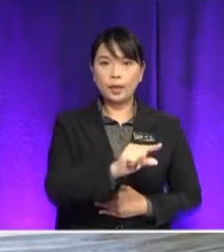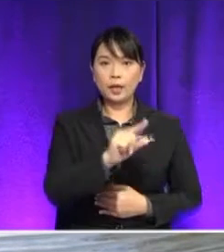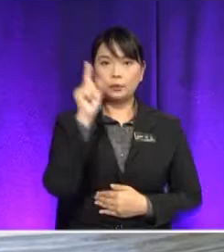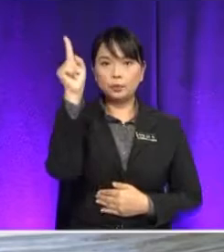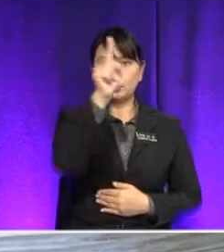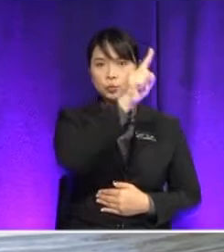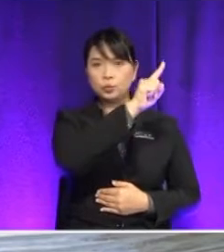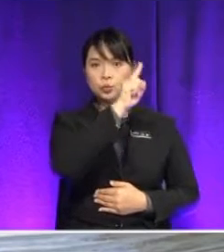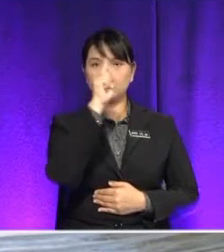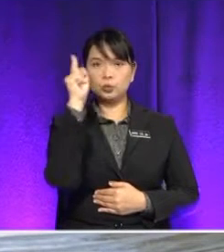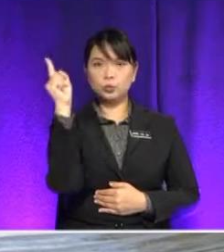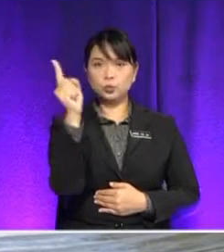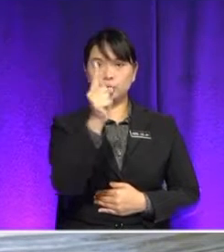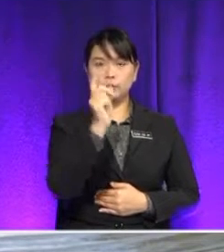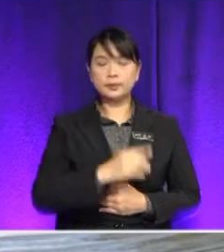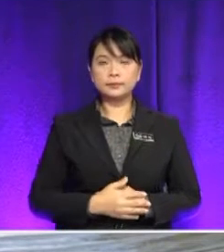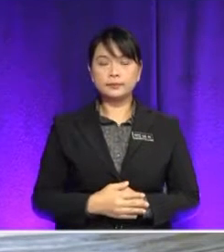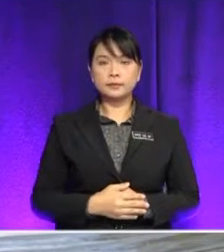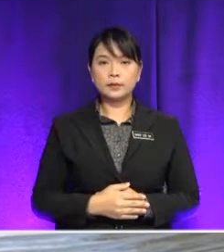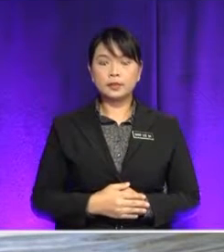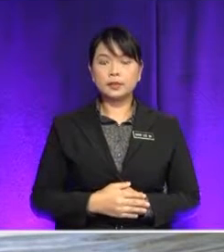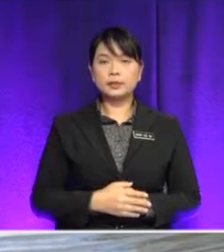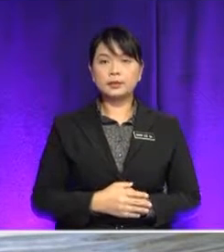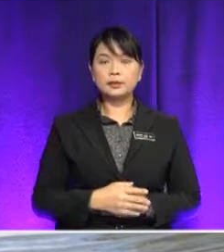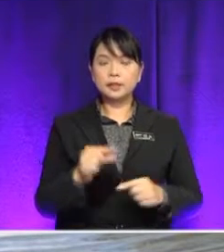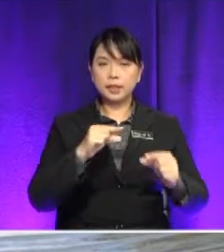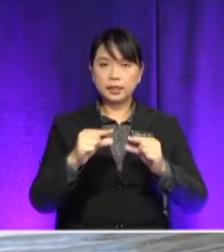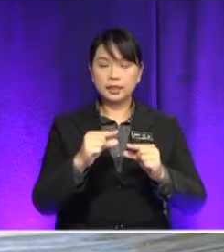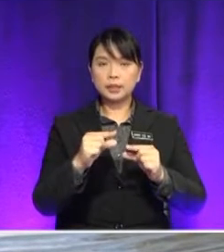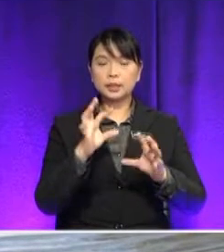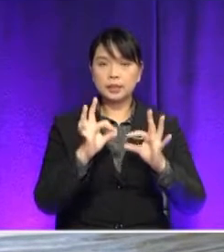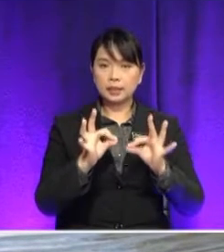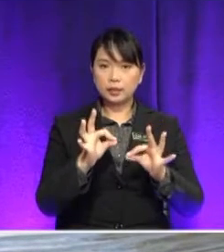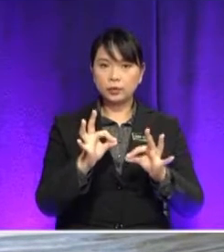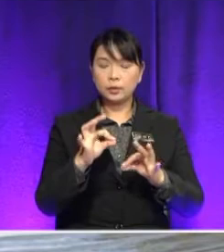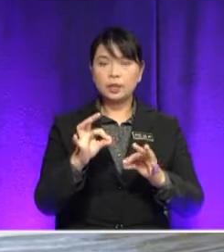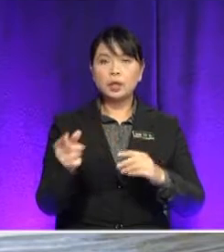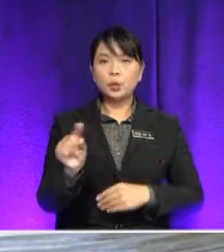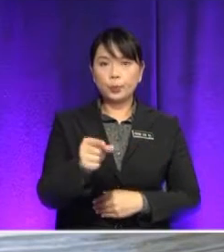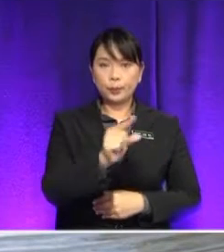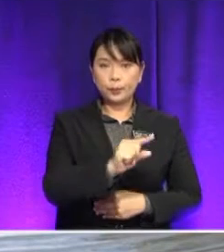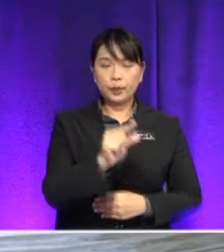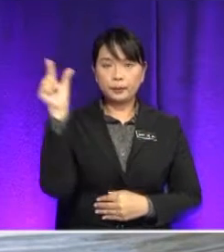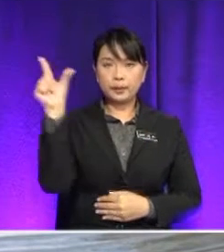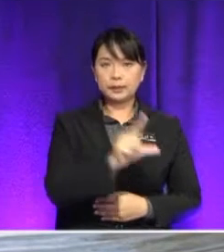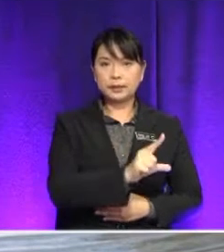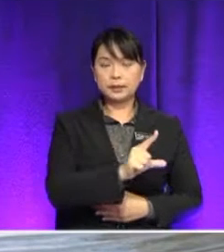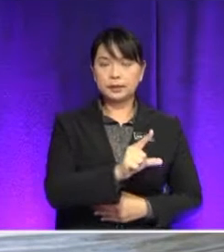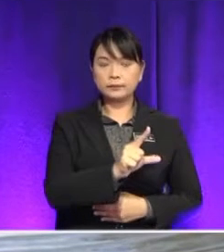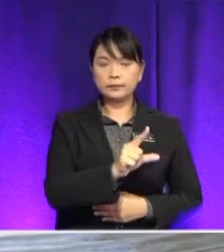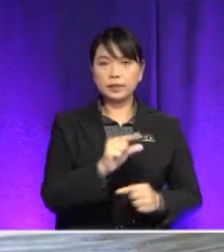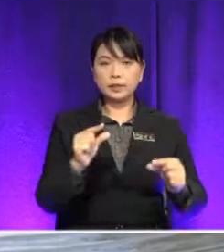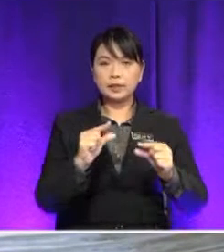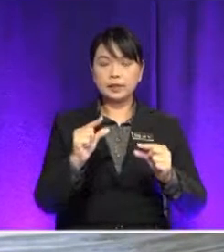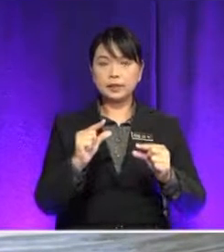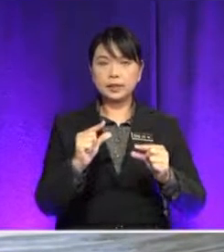Zarah bergetar pada arah besar Enjang kali tengok besar encanto yaitu dia 9090 aja dengan